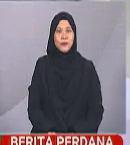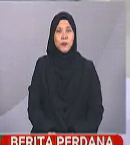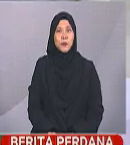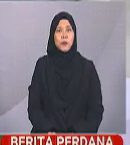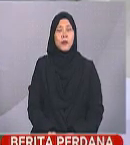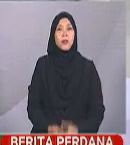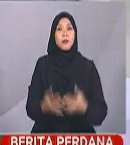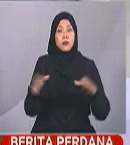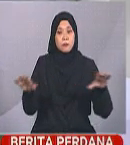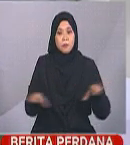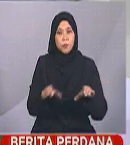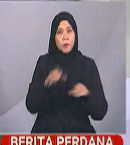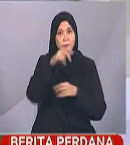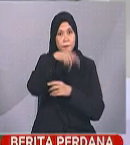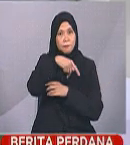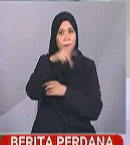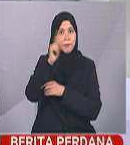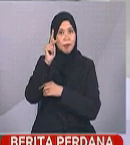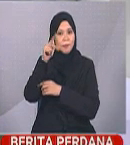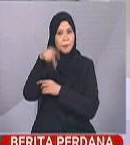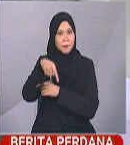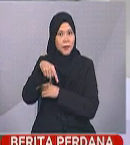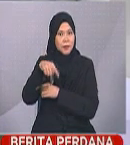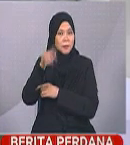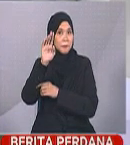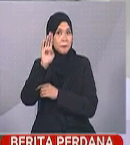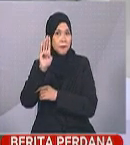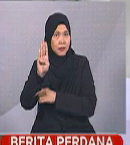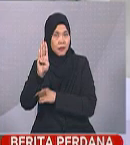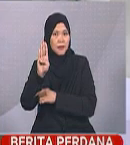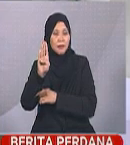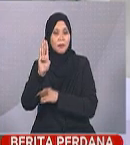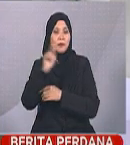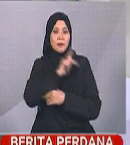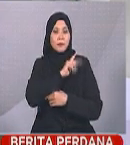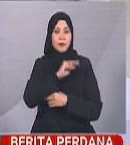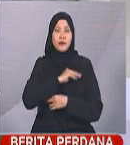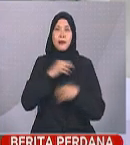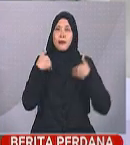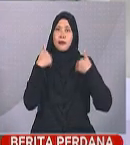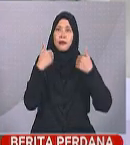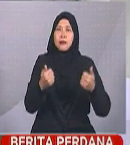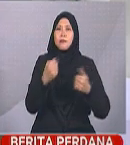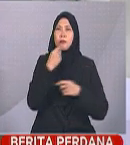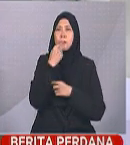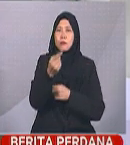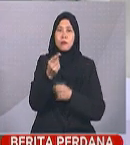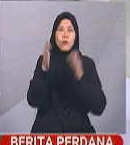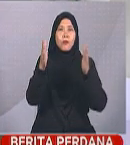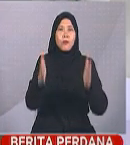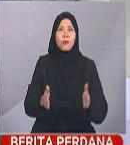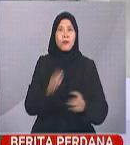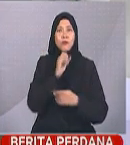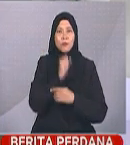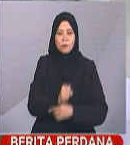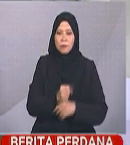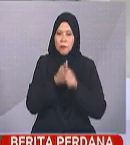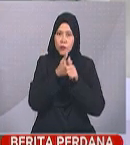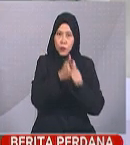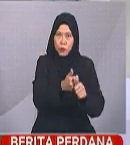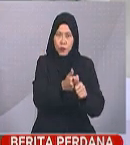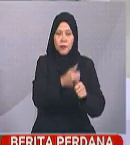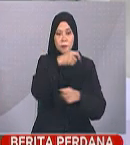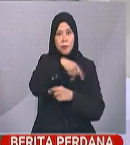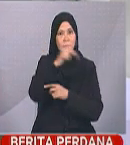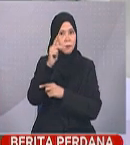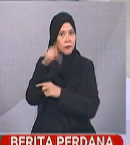Dan berikutan pelaksanaan Perintah Kawalan Pergerakan Bersyarat, Kementerian Kesihatan menyeru warga emas agar terus mematuhi Perintah Kawalan